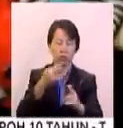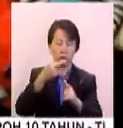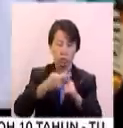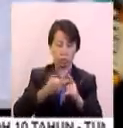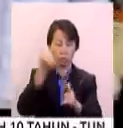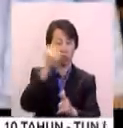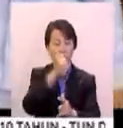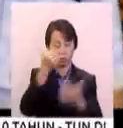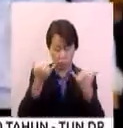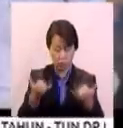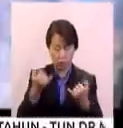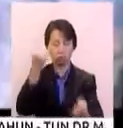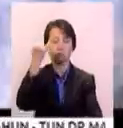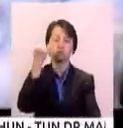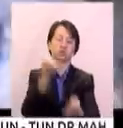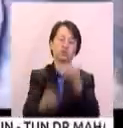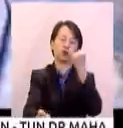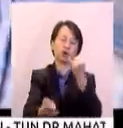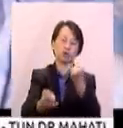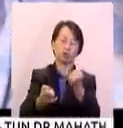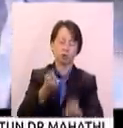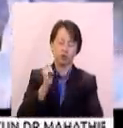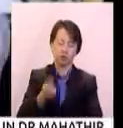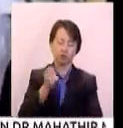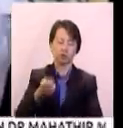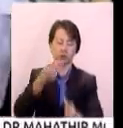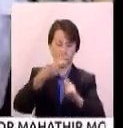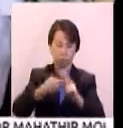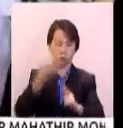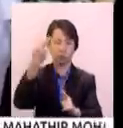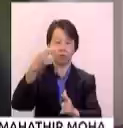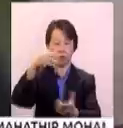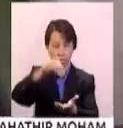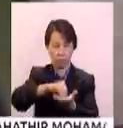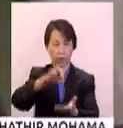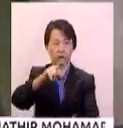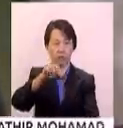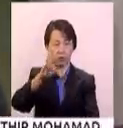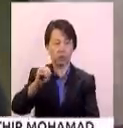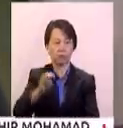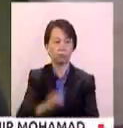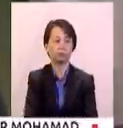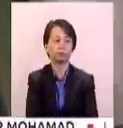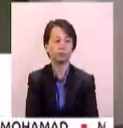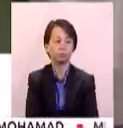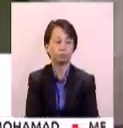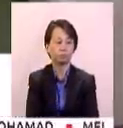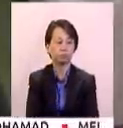ini merupakan tahun terakhir siaran ketuk-ketuk Ramadan di RTM. InsyaAllah ini merupakan